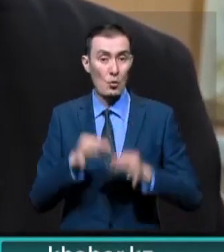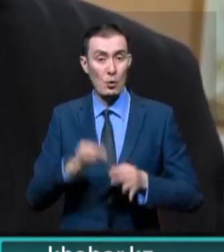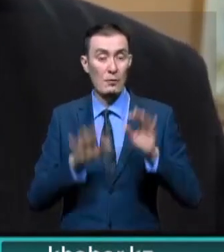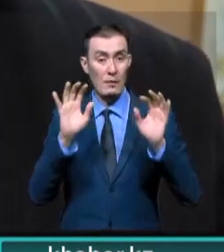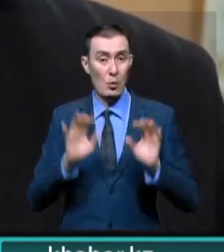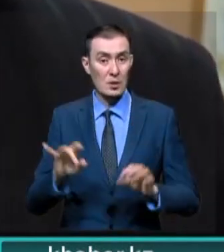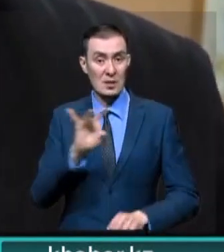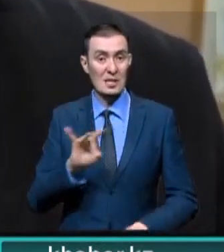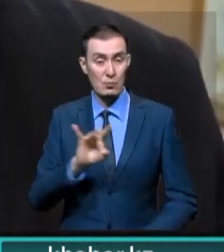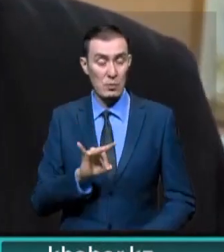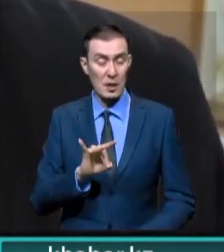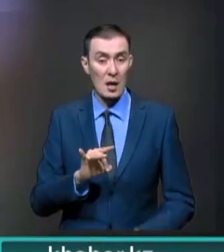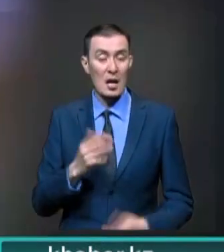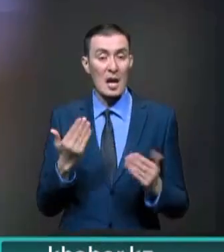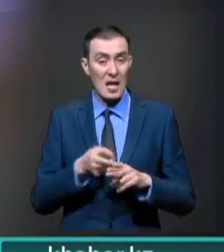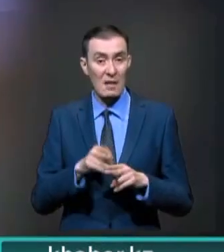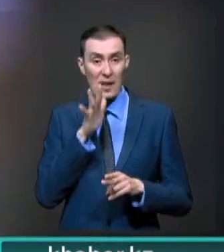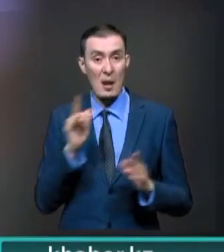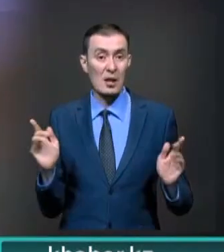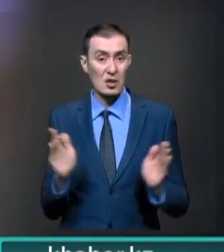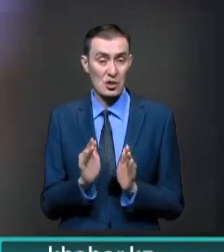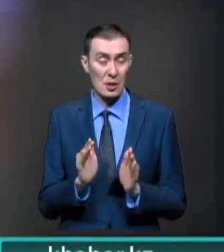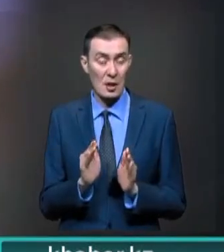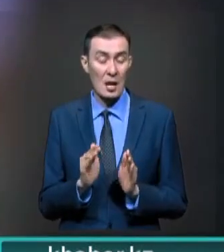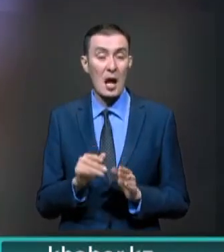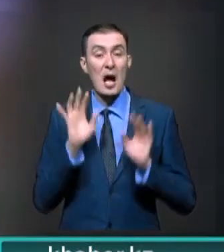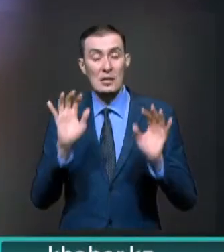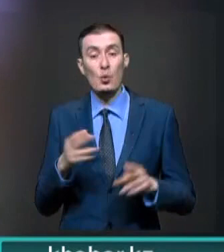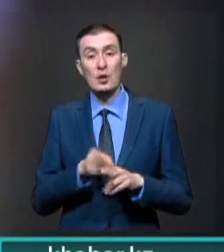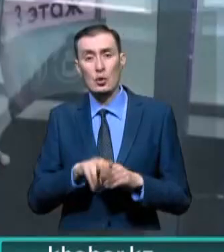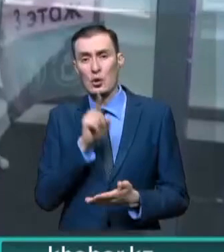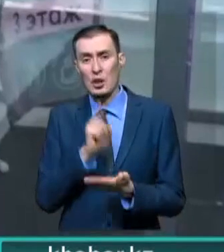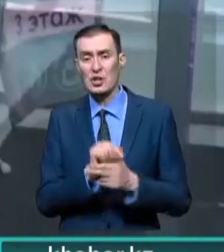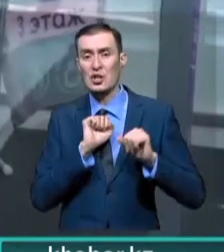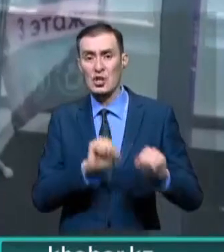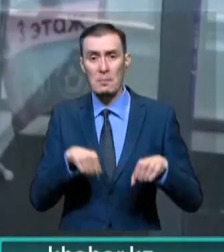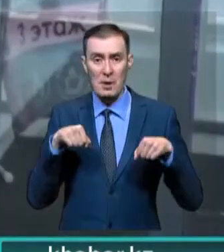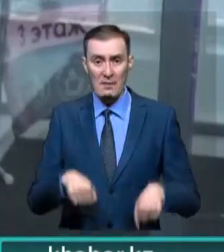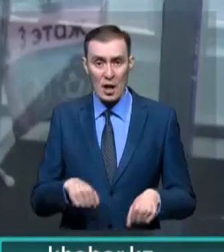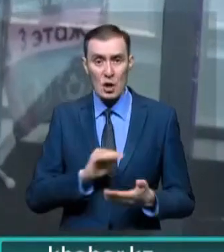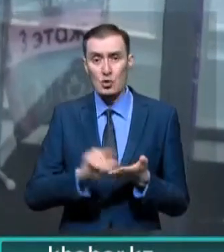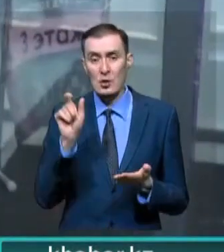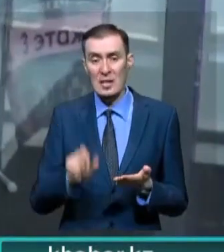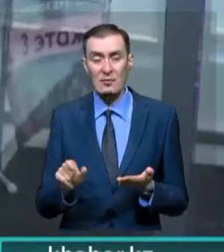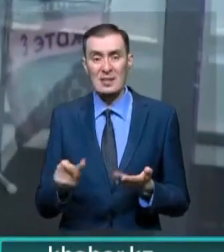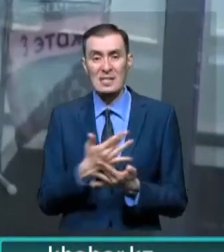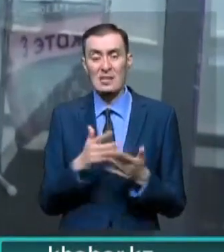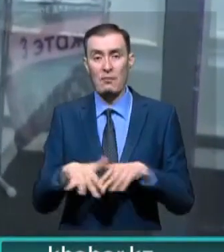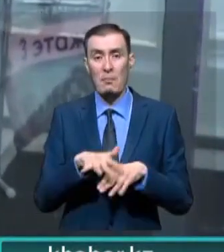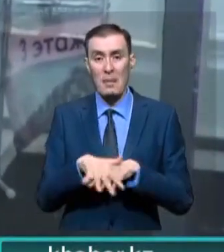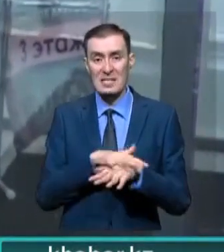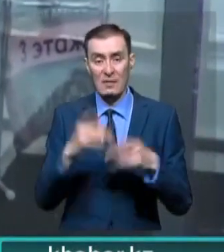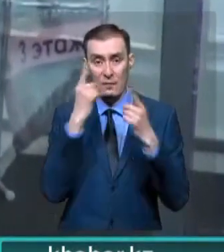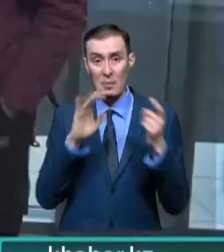Республики Казахстан, он ограничен. Так или иначе, а законы, которые призваны защищать права представителей средств массовой информации,